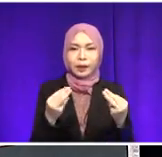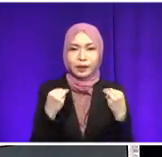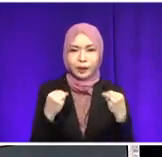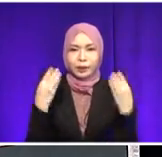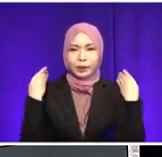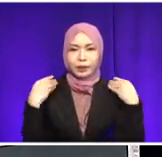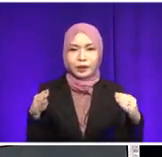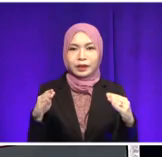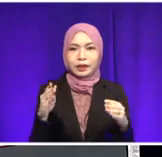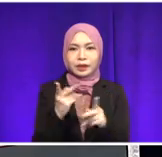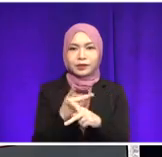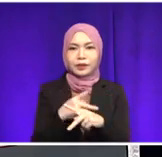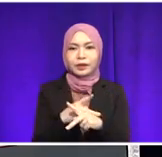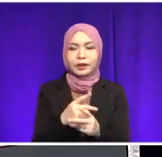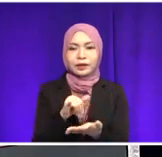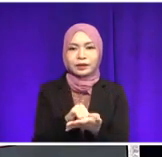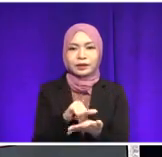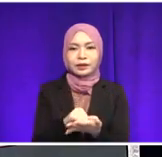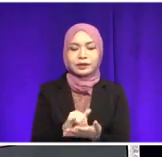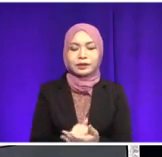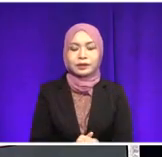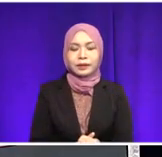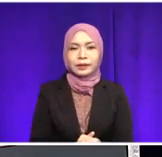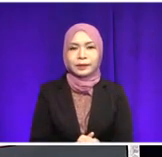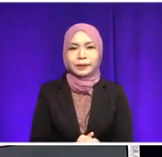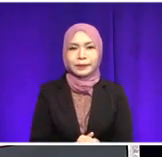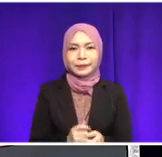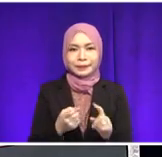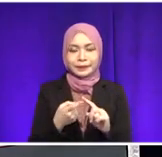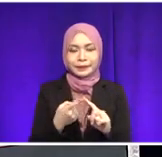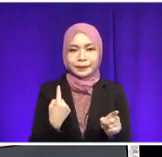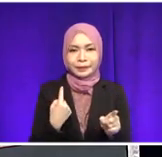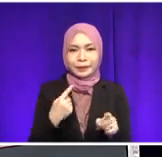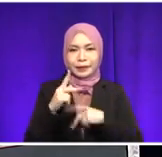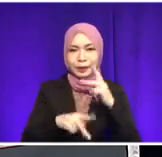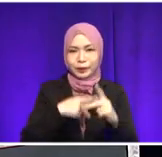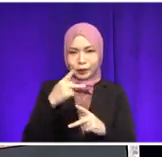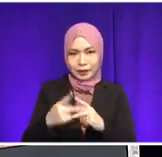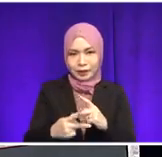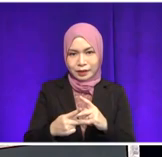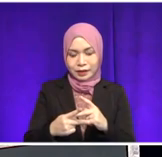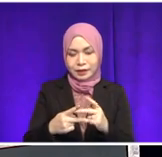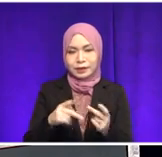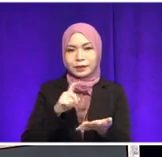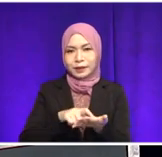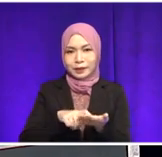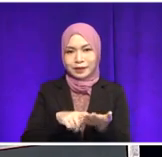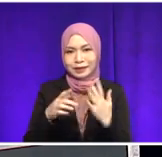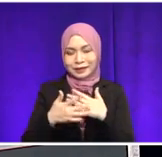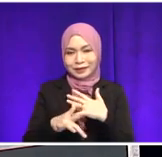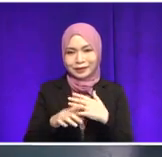Oke jadi proses pebincangan awal tadi adalah dipanggil sebagai Project brief